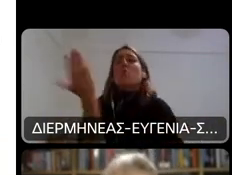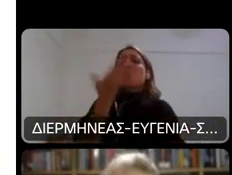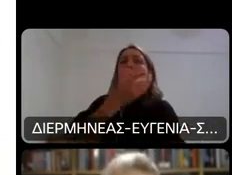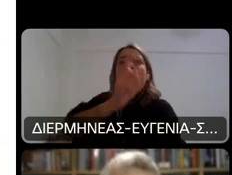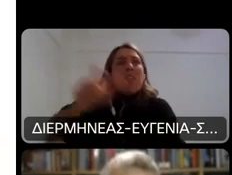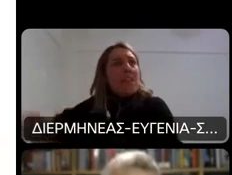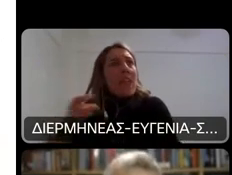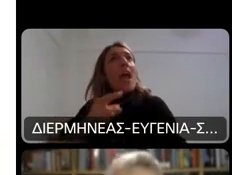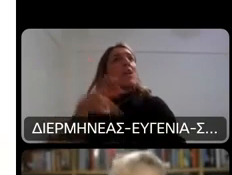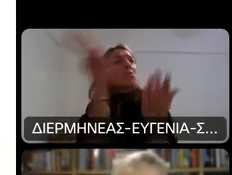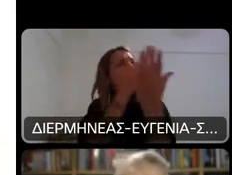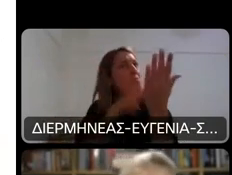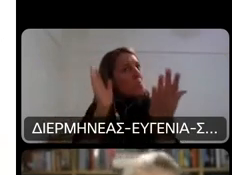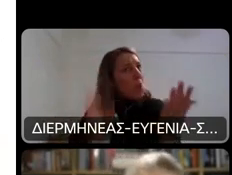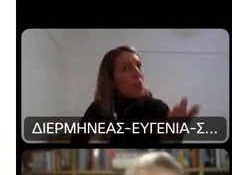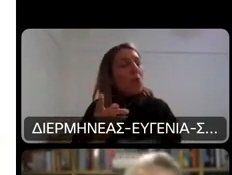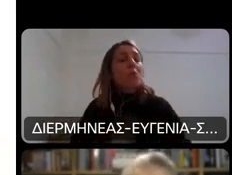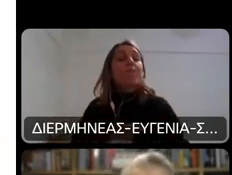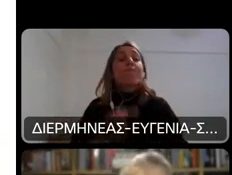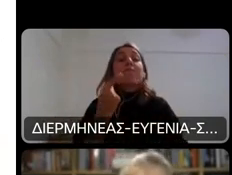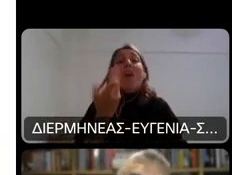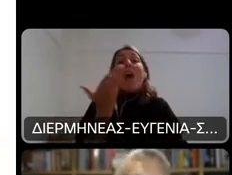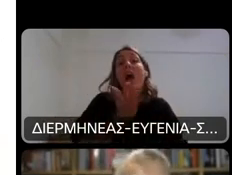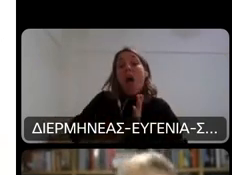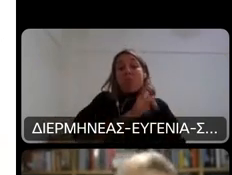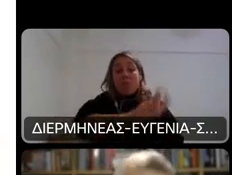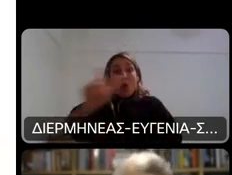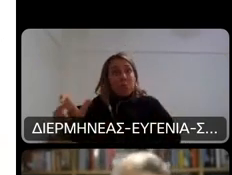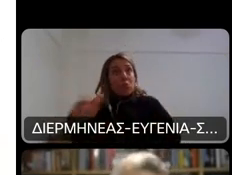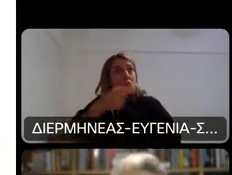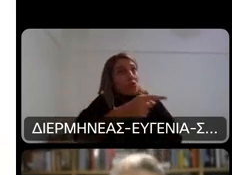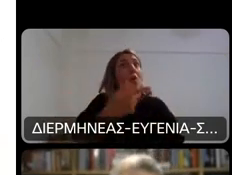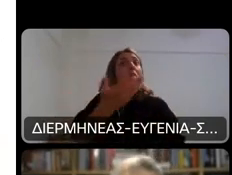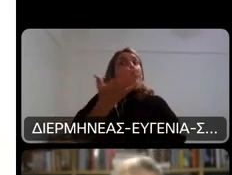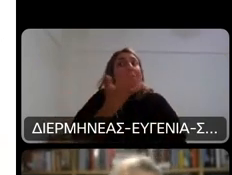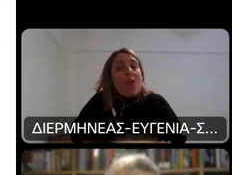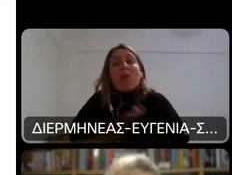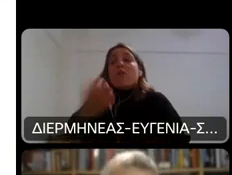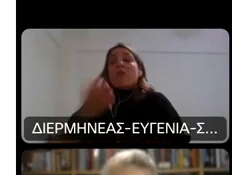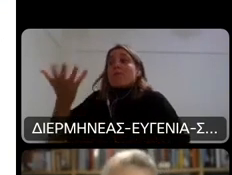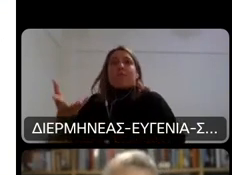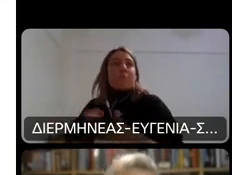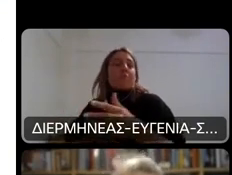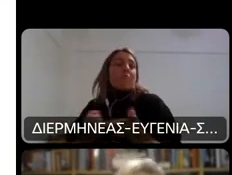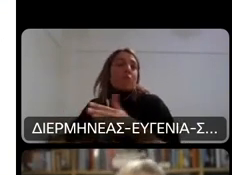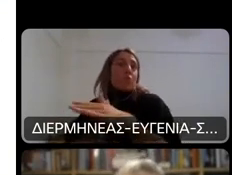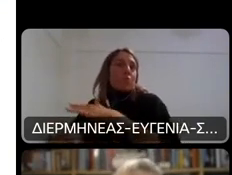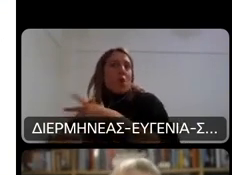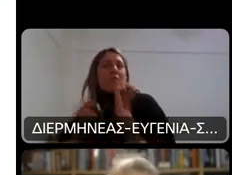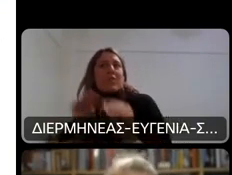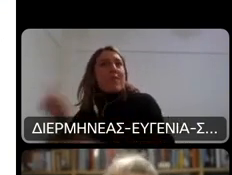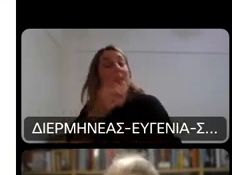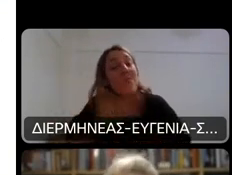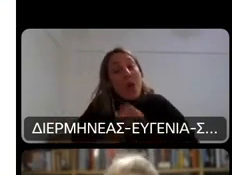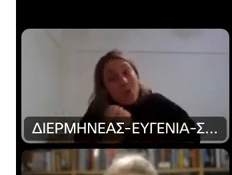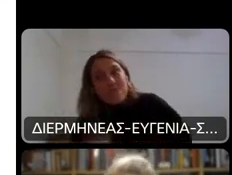και φορείς, οργανισμούς που κυλοτρόπως θέλουν να στηρίξουν με αλληλέγγυο και ουσιαστικό τρόπο έτσι, τους μετανάστες, τις